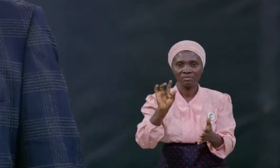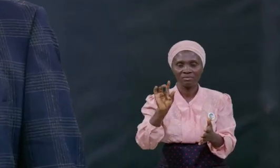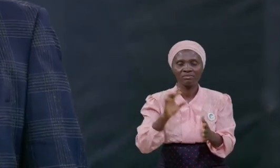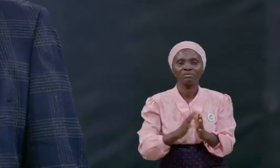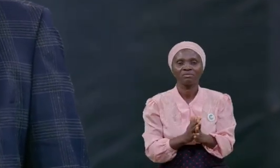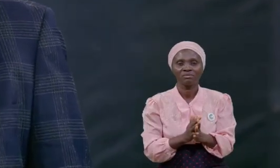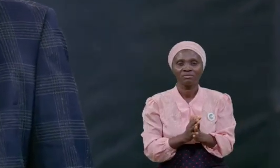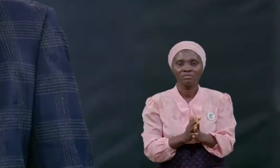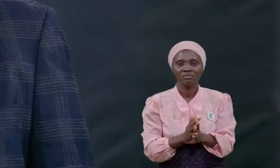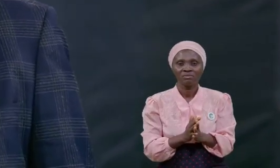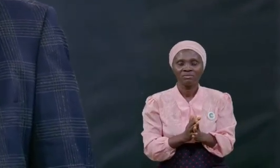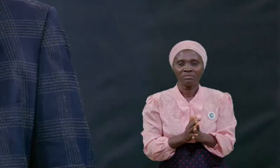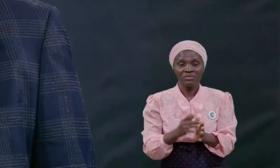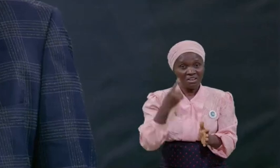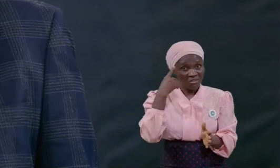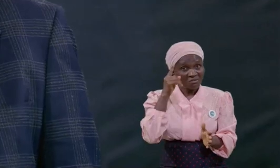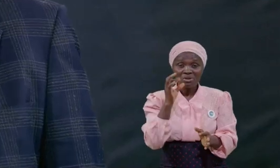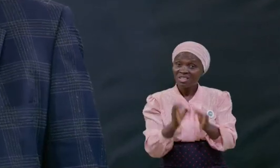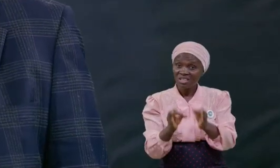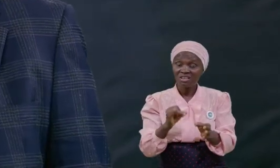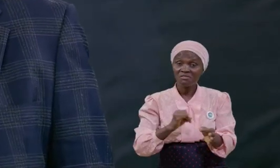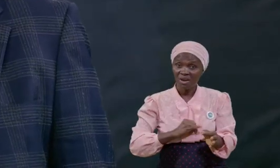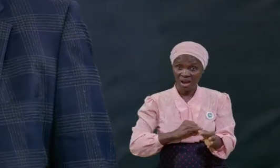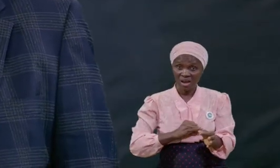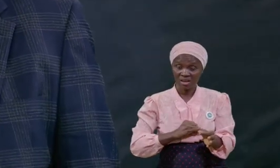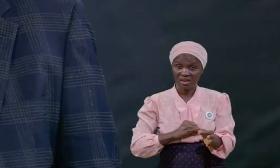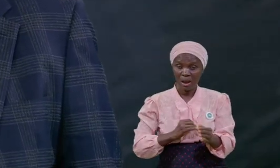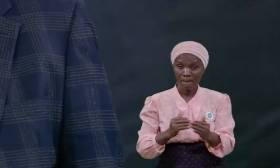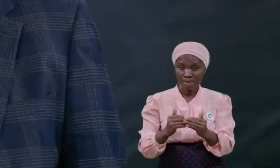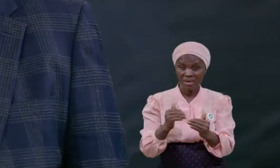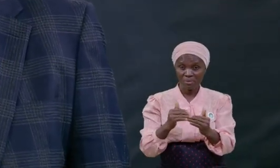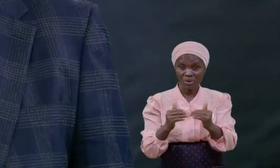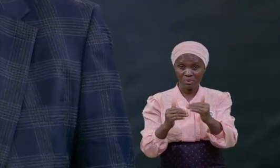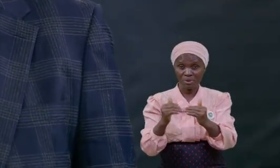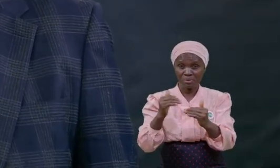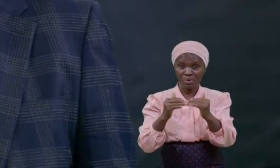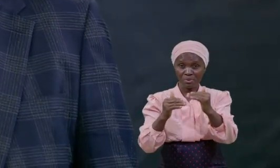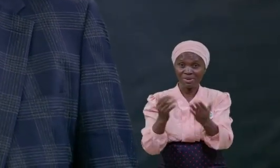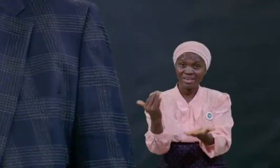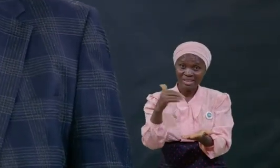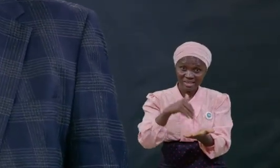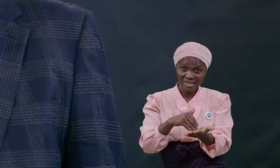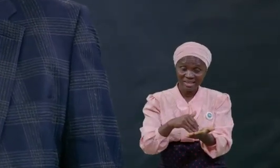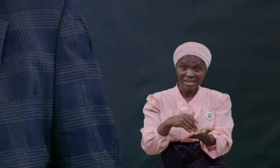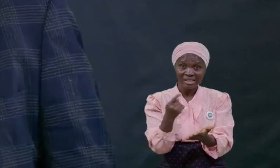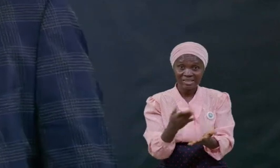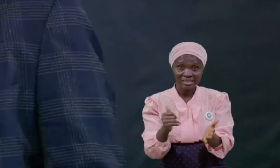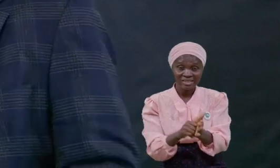rebâtis les choses que j'ai détruites, je me constitue moi-même un